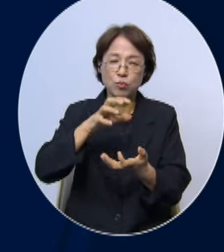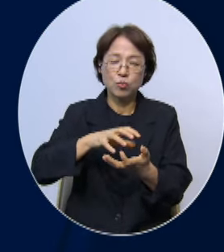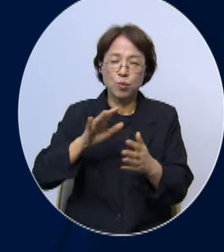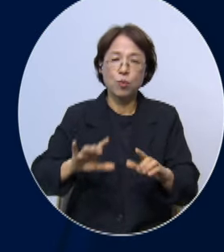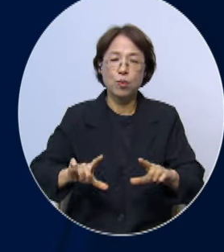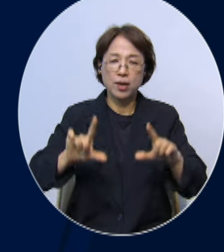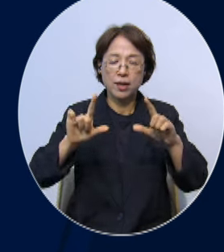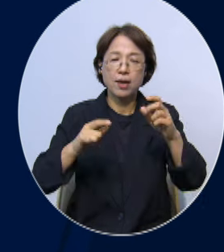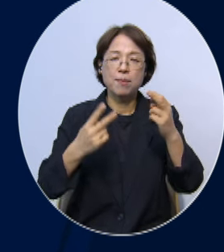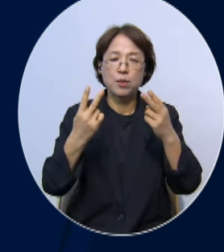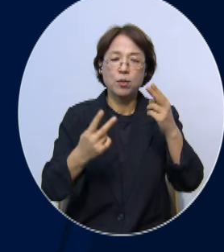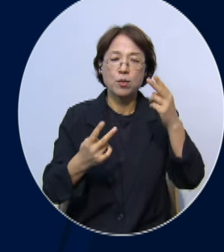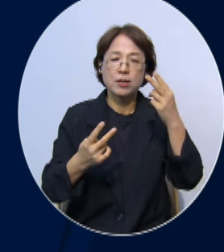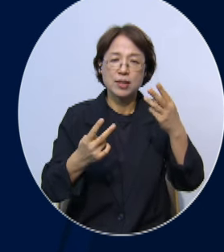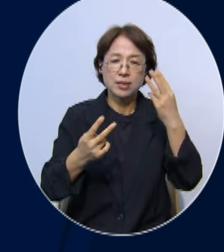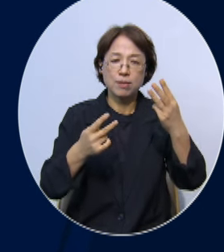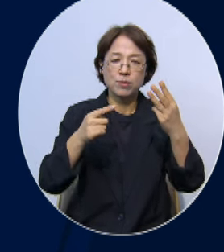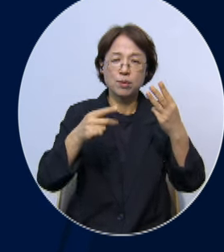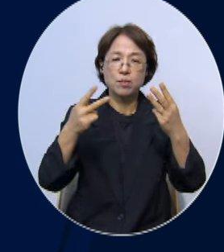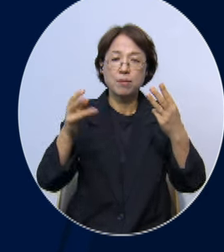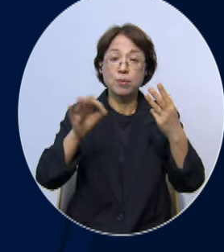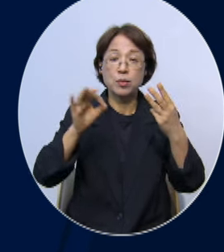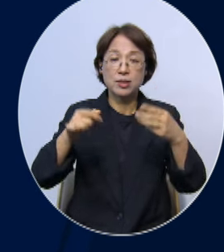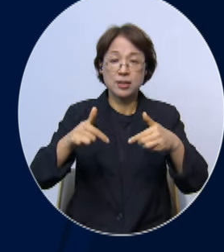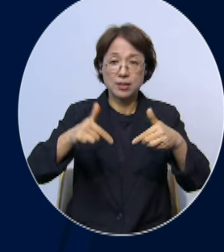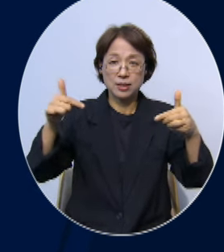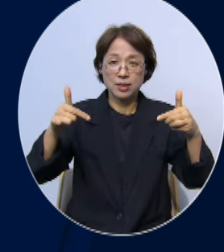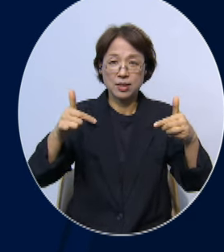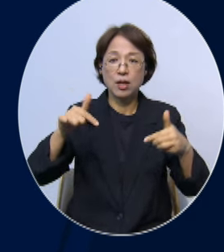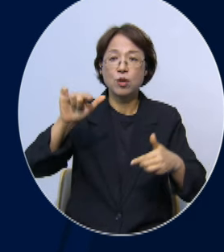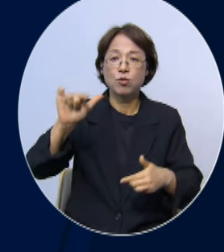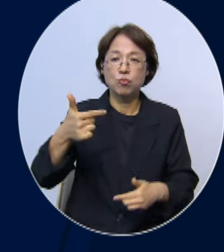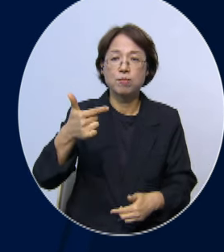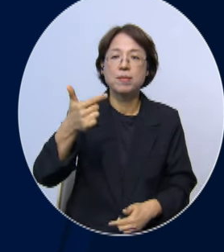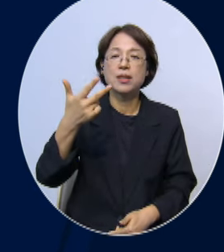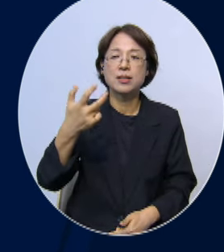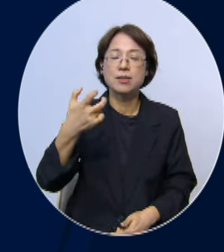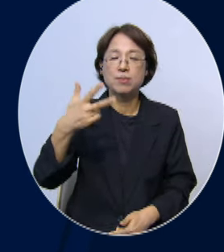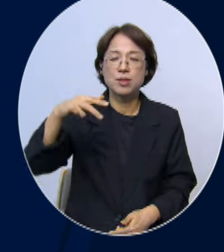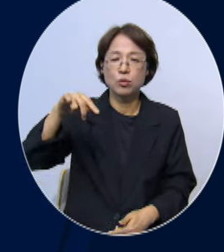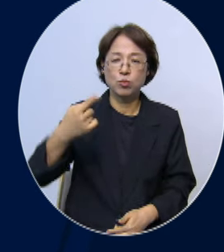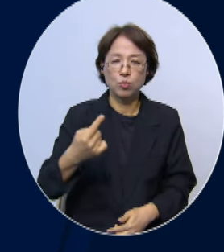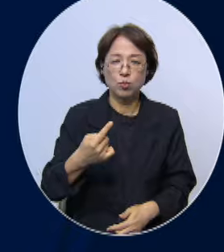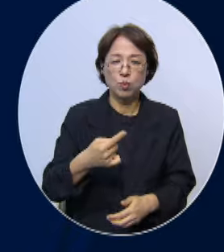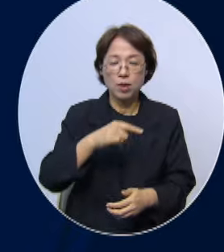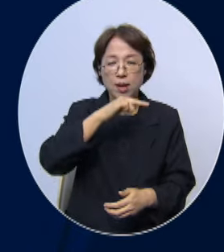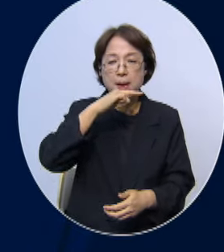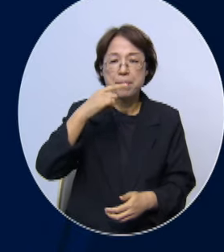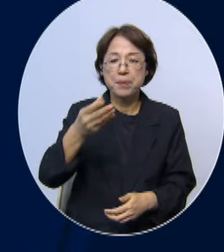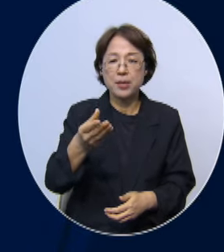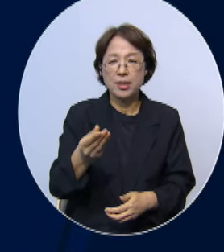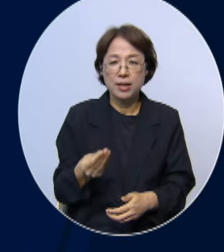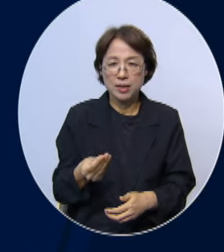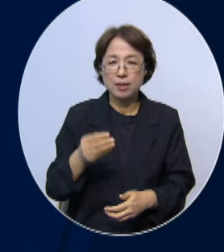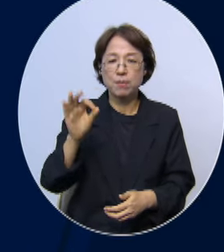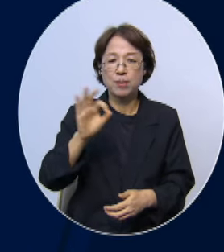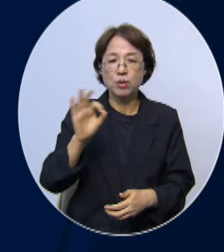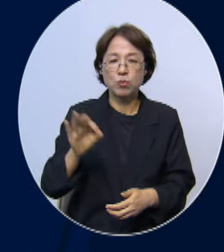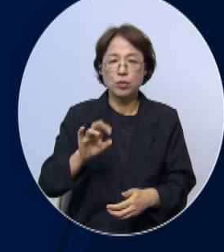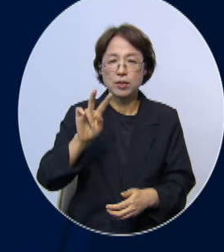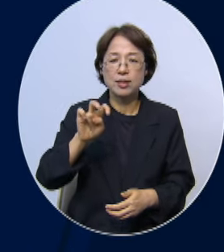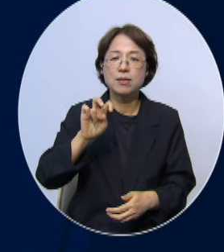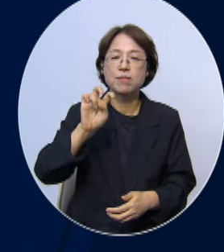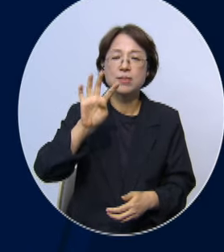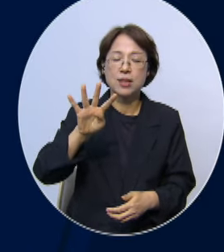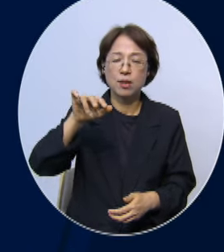3.2% 증가한 67 7조원으로 국가 채무 비율을 48.3% 억제해 24조원의 지출